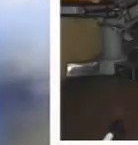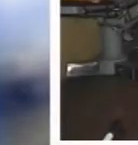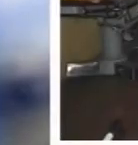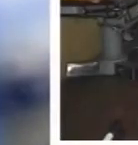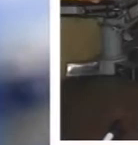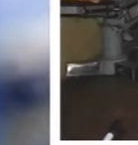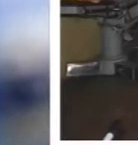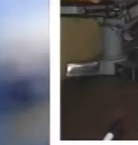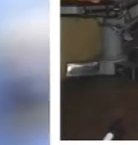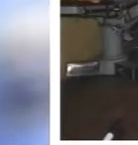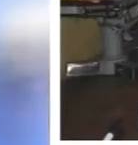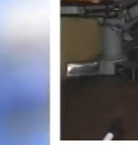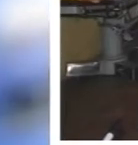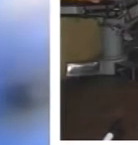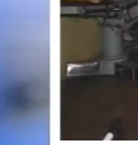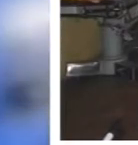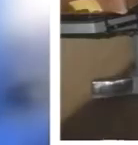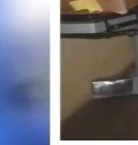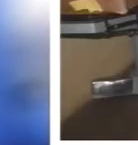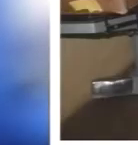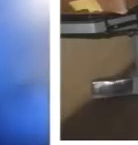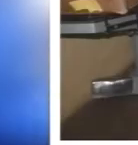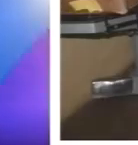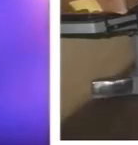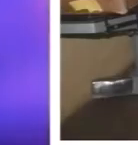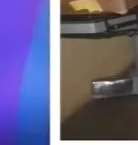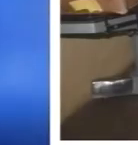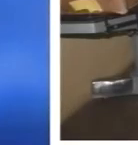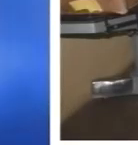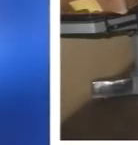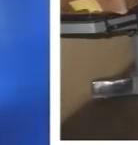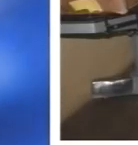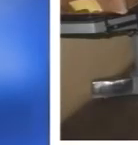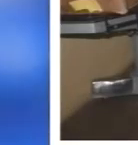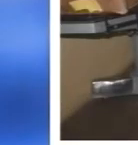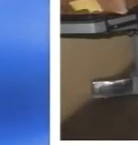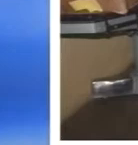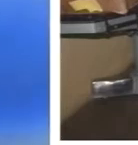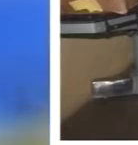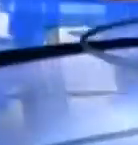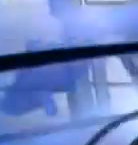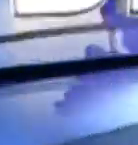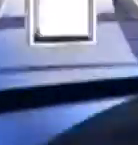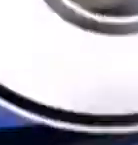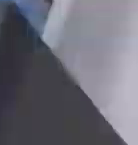Медичний апарат, аналогів якого немає в Україні, встановлять в ортопедичному відділенні Тернопільської університетської лікарні.